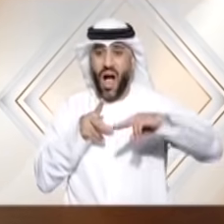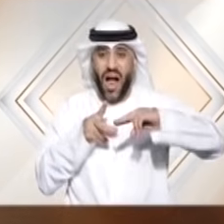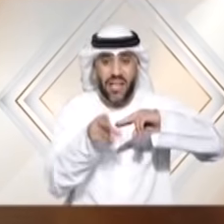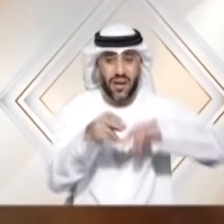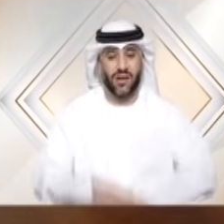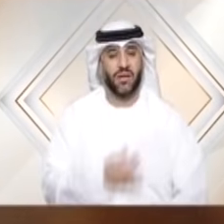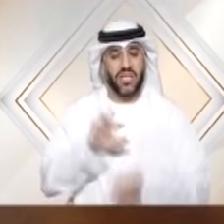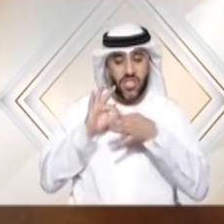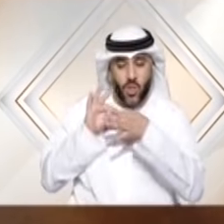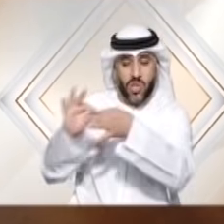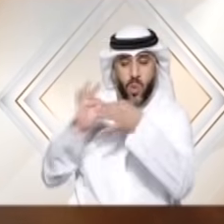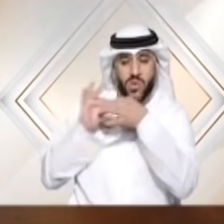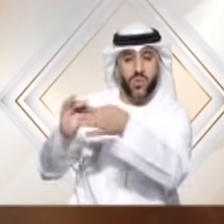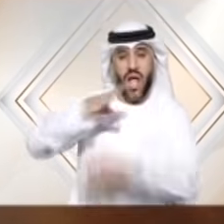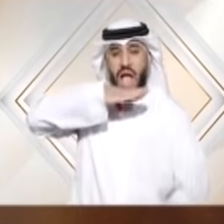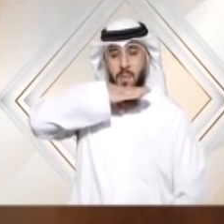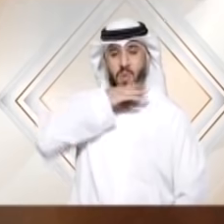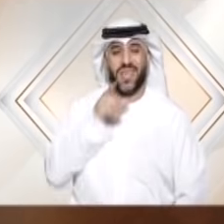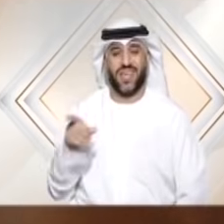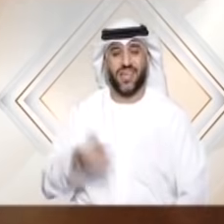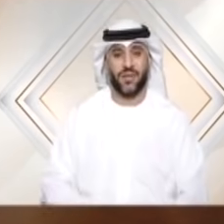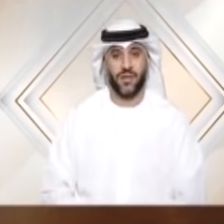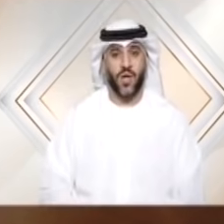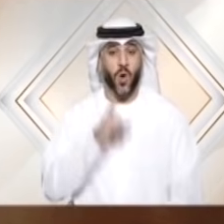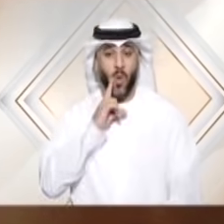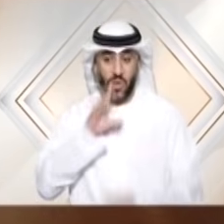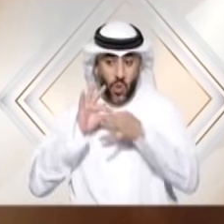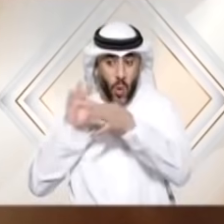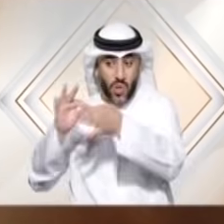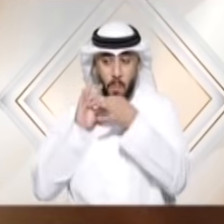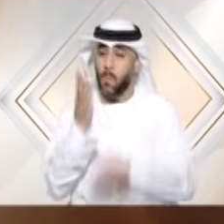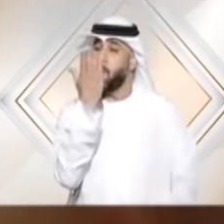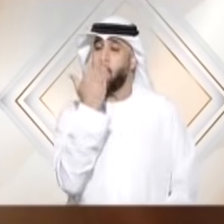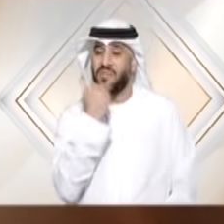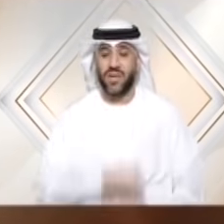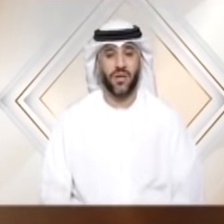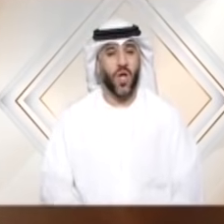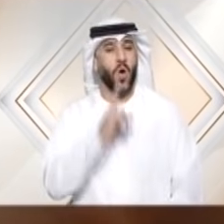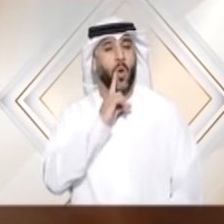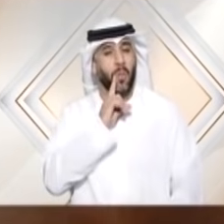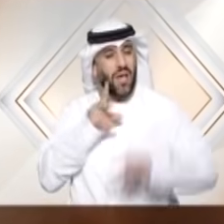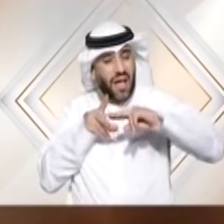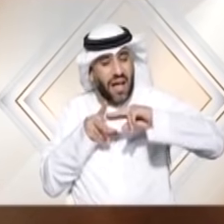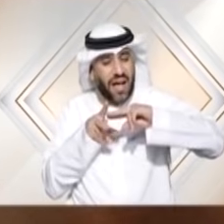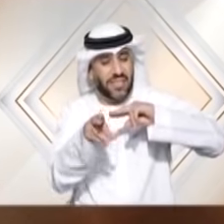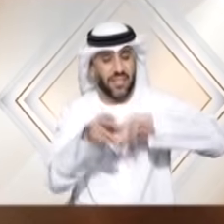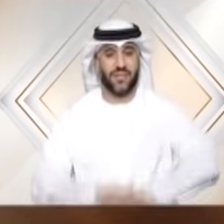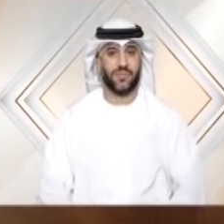تواصل مع أبوي عن طريق أخواتي المتزوجات. بس يجوا يزوروا أهلي أكلم أبوي. أمي قاطعتني فترة. بعد الفترة